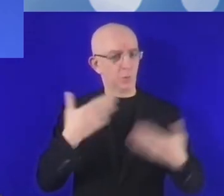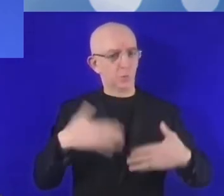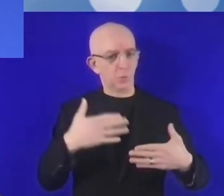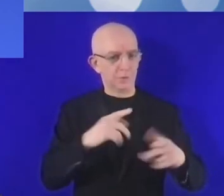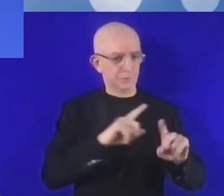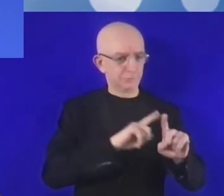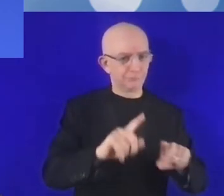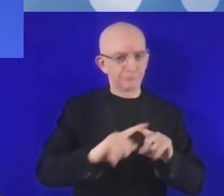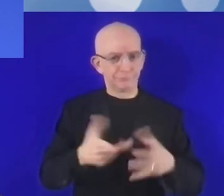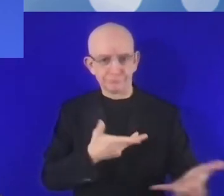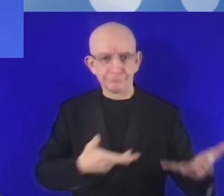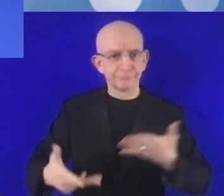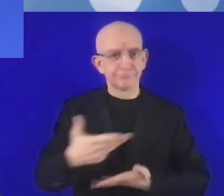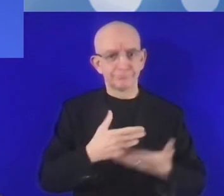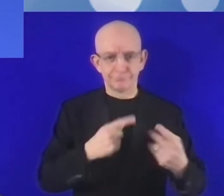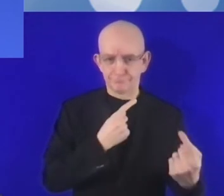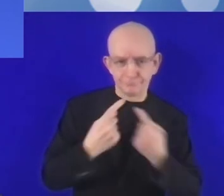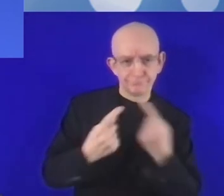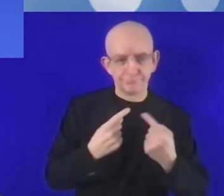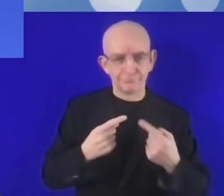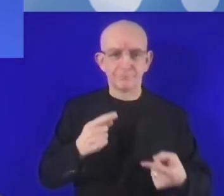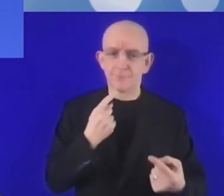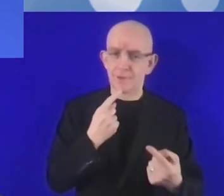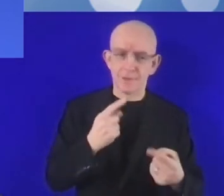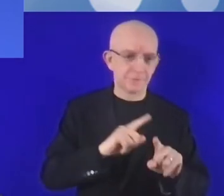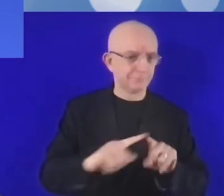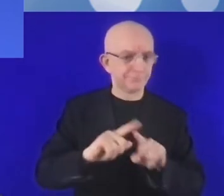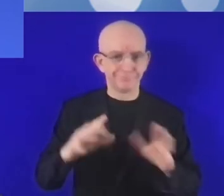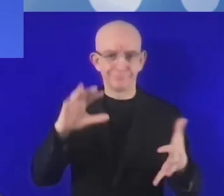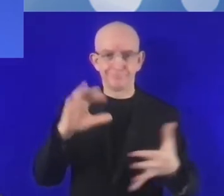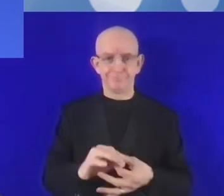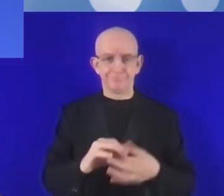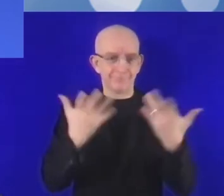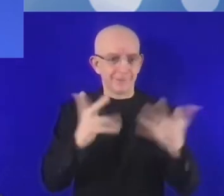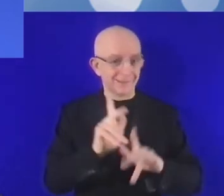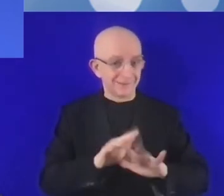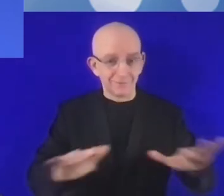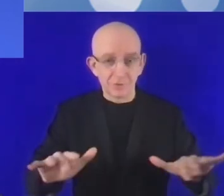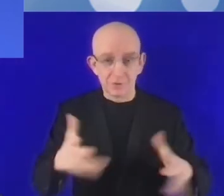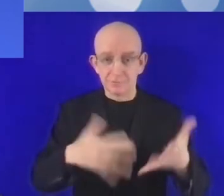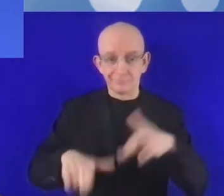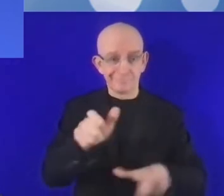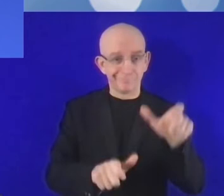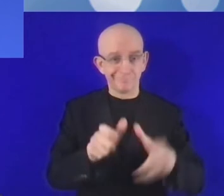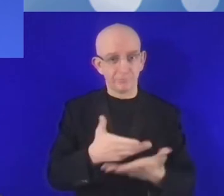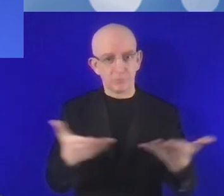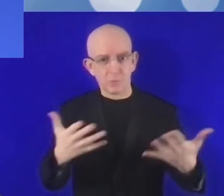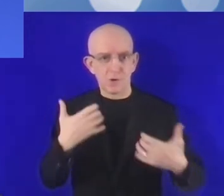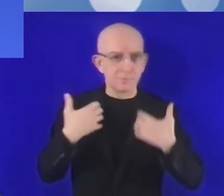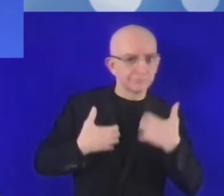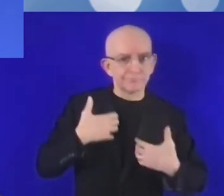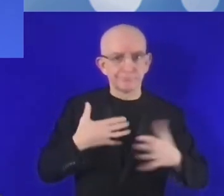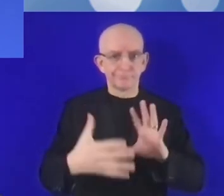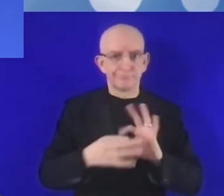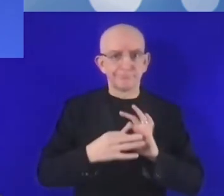numérique, avec un milieu divers et varié. C'est ce que nous voulions et c'est ce que voulaient les Nations Unies avec